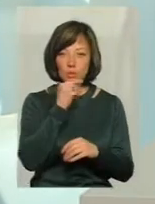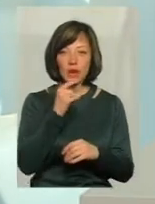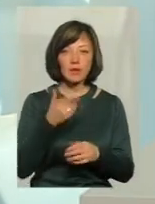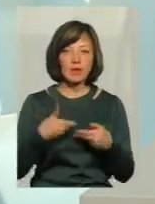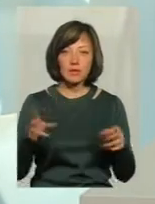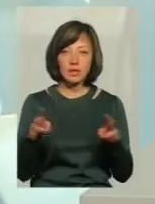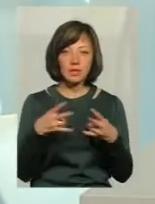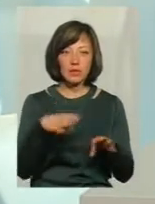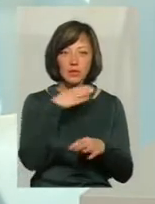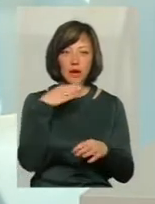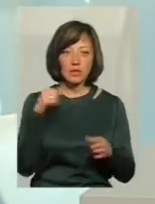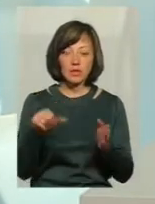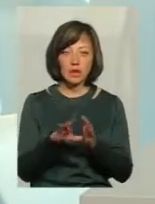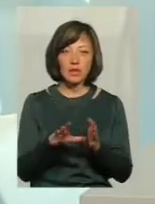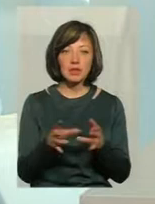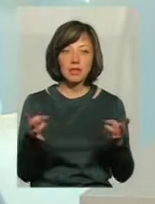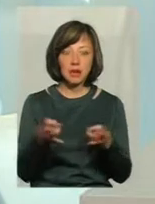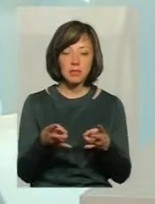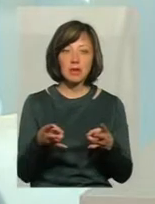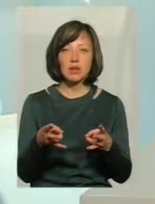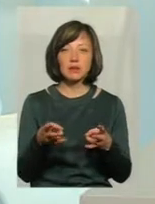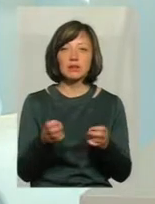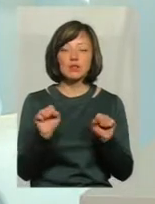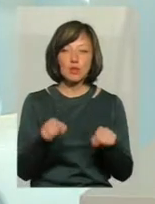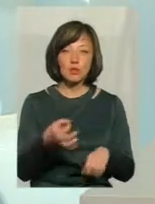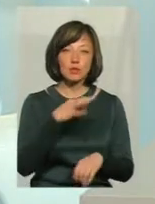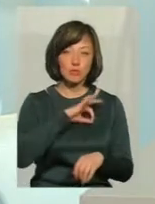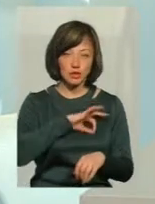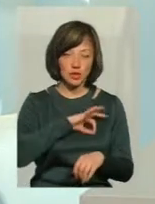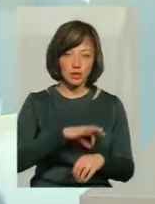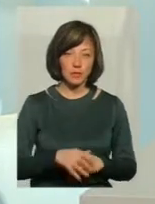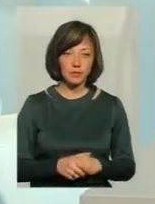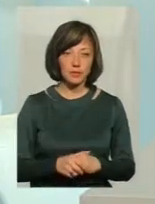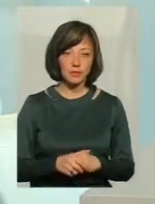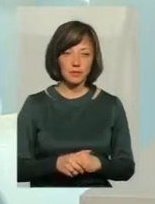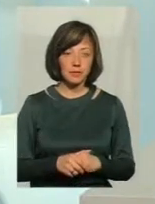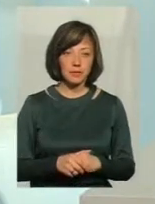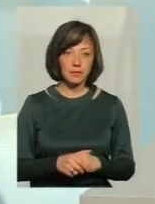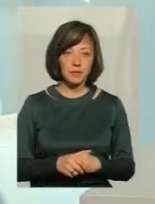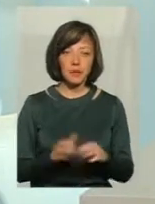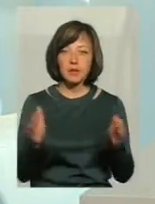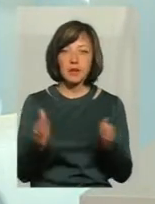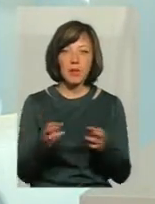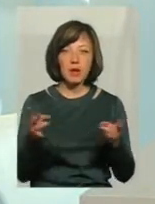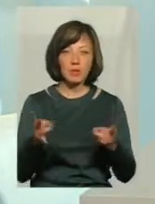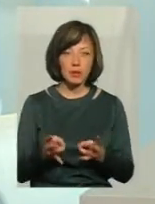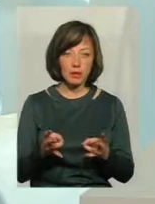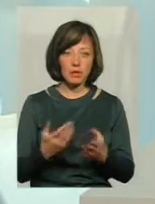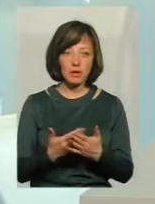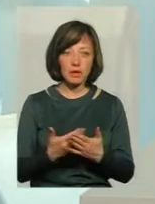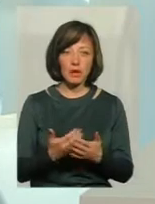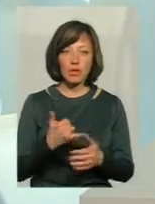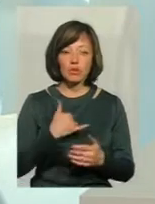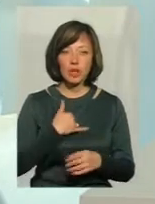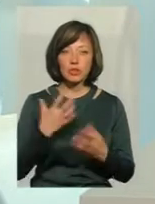нам не треба багато енергії. Нам треба стільки енергії, скільки нам потрібно для мінімальних потреб. І в нас ще,